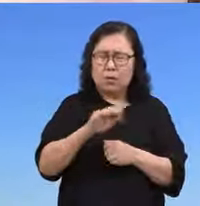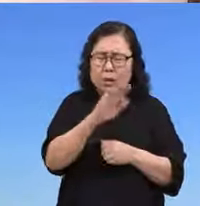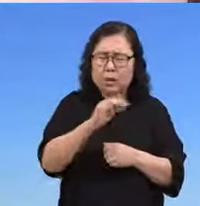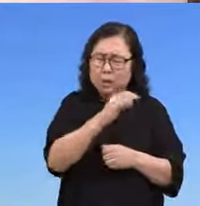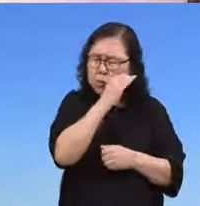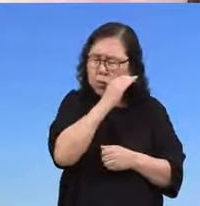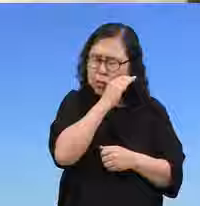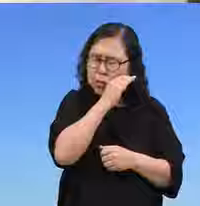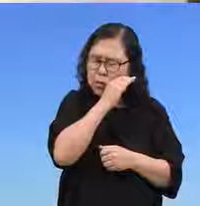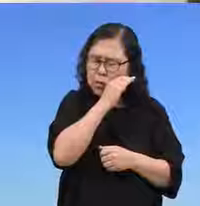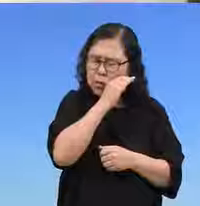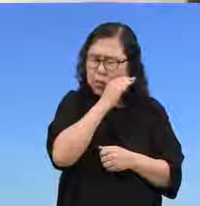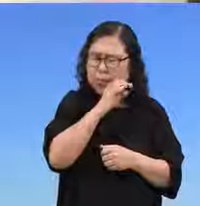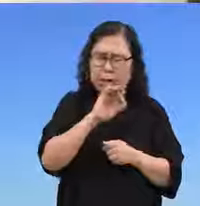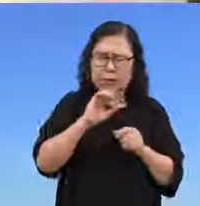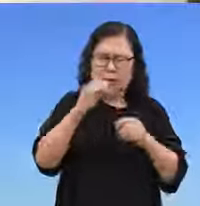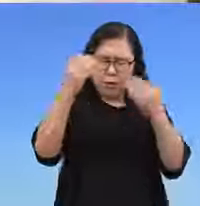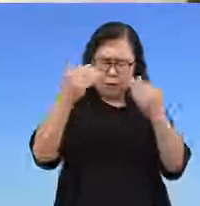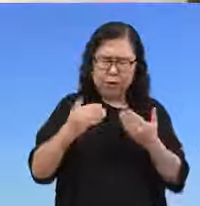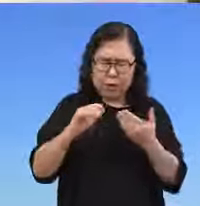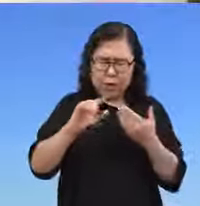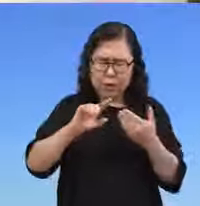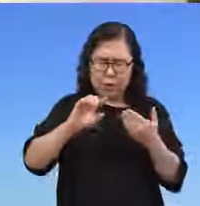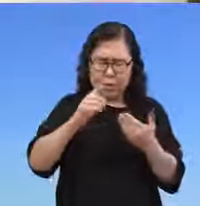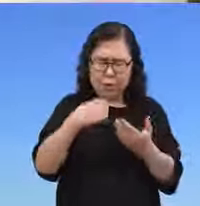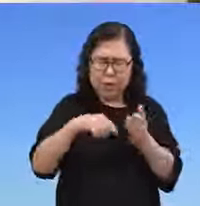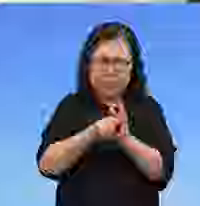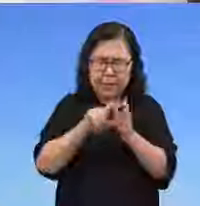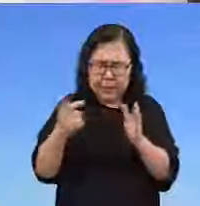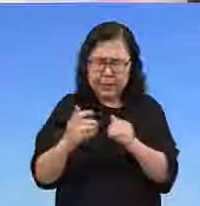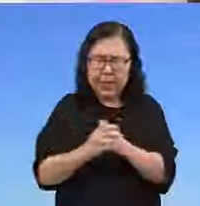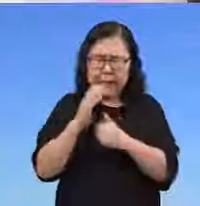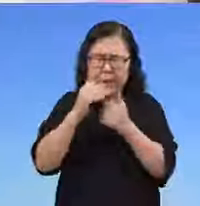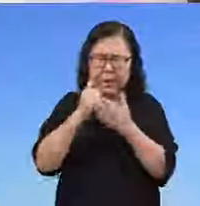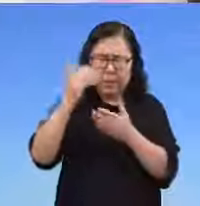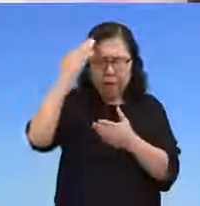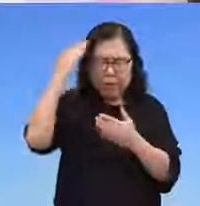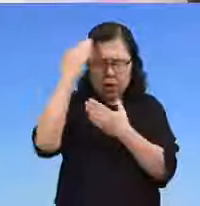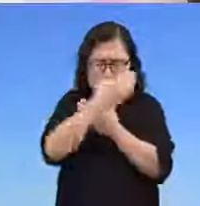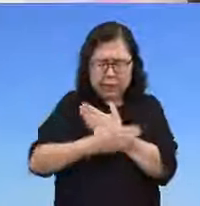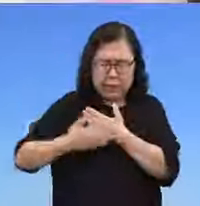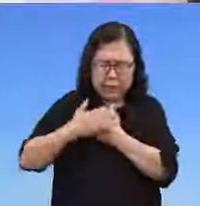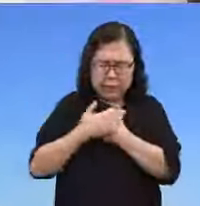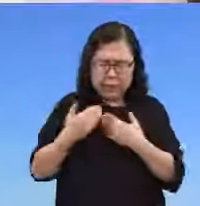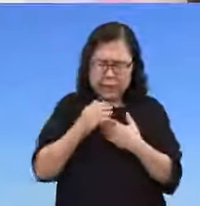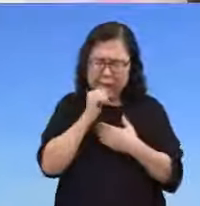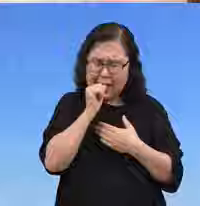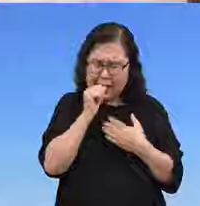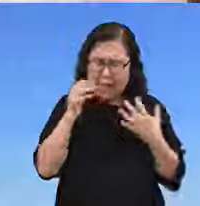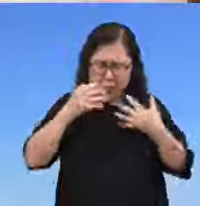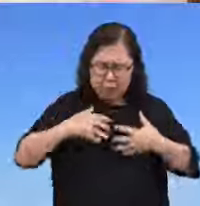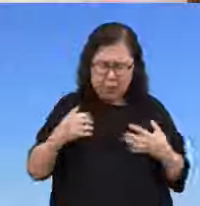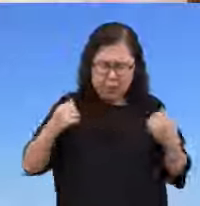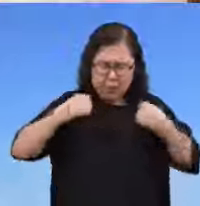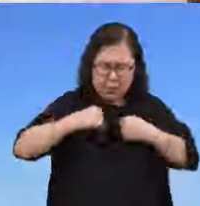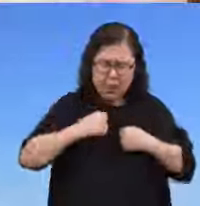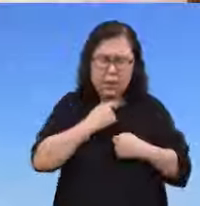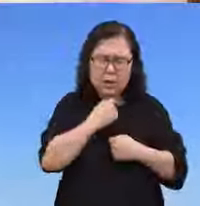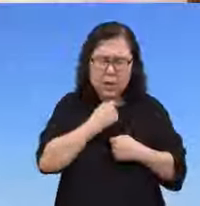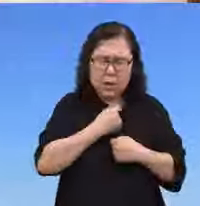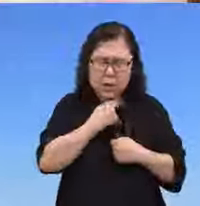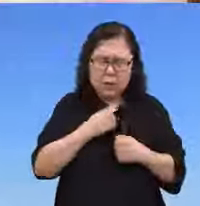아니라 하나님, 하나님의 전신갑주로 덧입혀주시기 위함을 믿음으로 받아들이기를